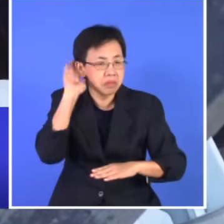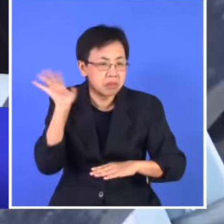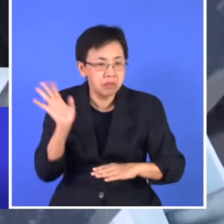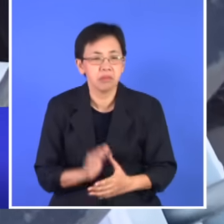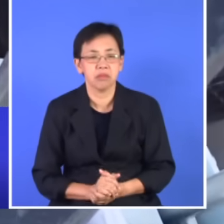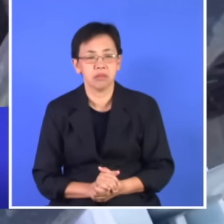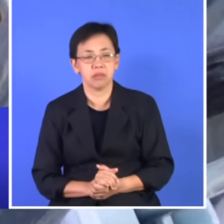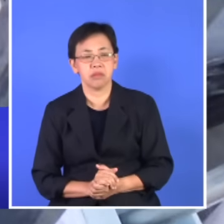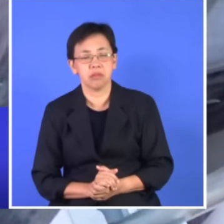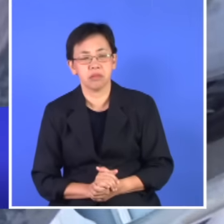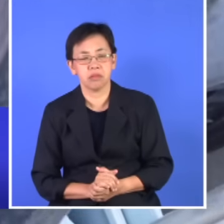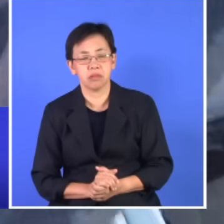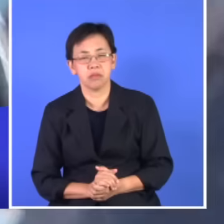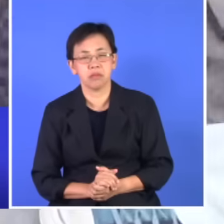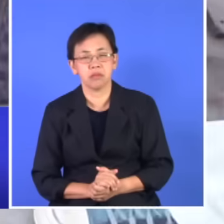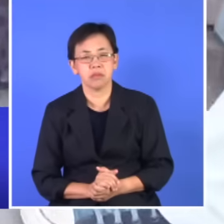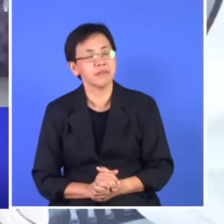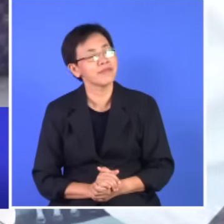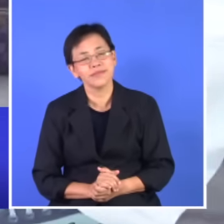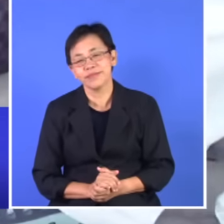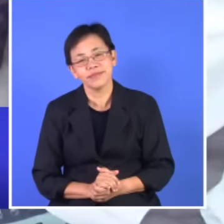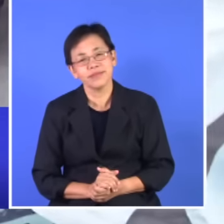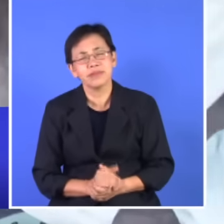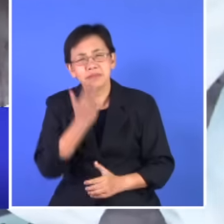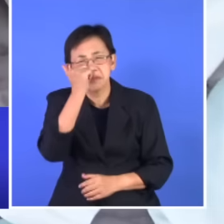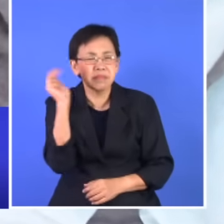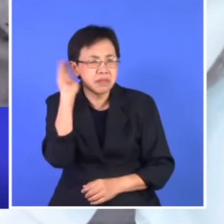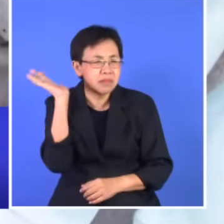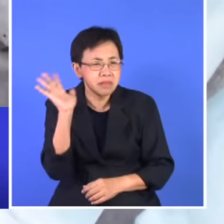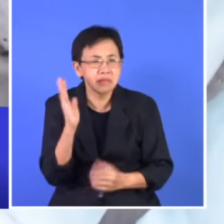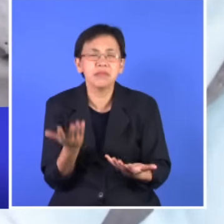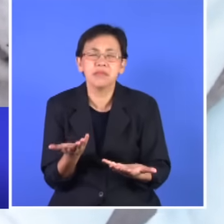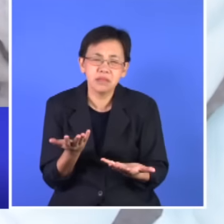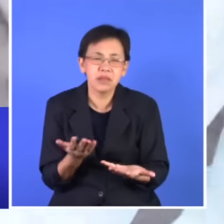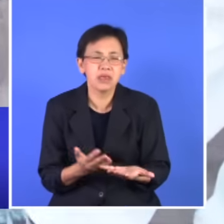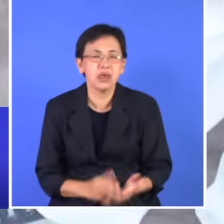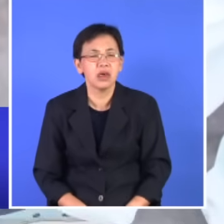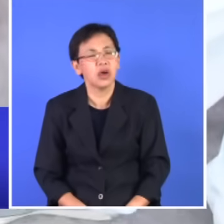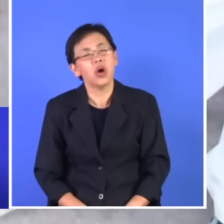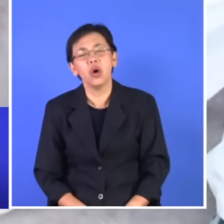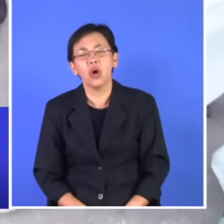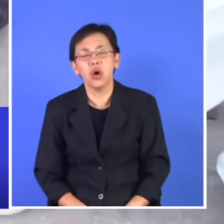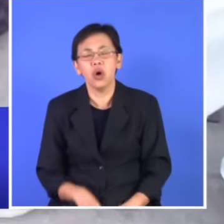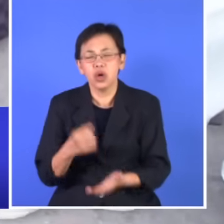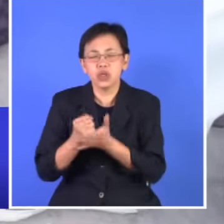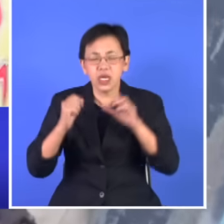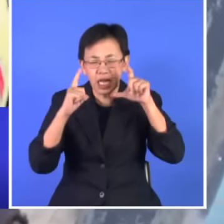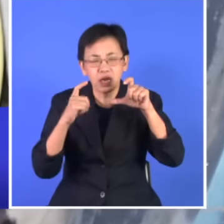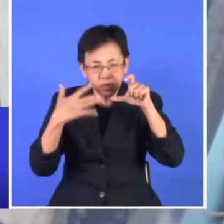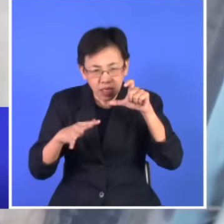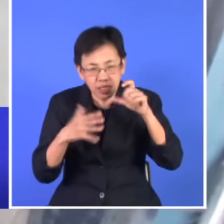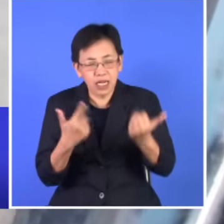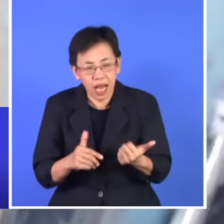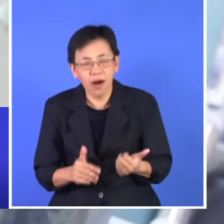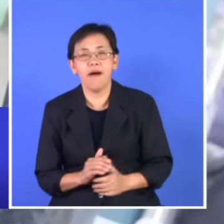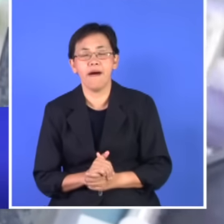ออนะด้วยความที่เป็นลูกจ้างเคนะคุณู้ชมทำไมไม่เชื่อเหรอครับเออเดี๋ยวร้องโอดโอยก็อ่ะถ่ายรูปให้ผมหน่อยก่อนนำตัวไปโรงพยาบาลต่อนะ